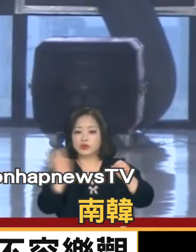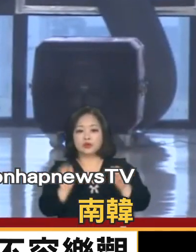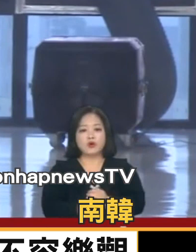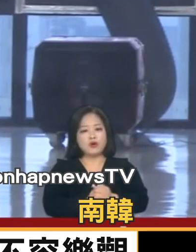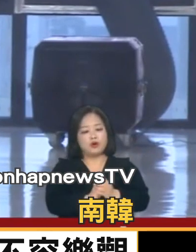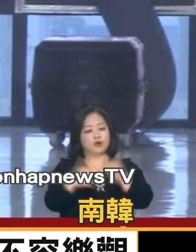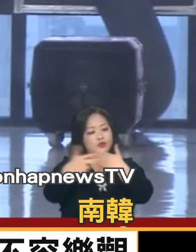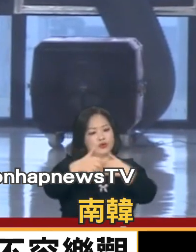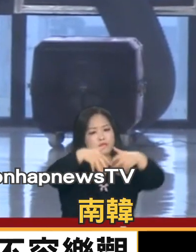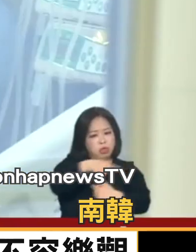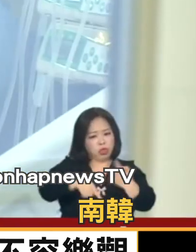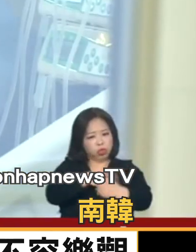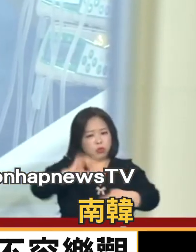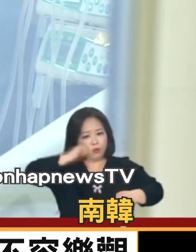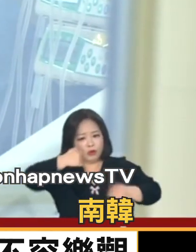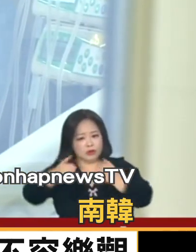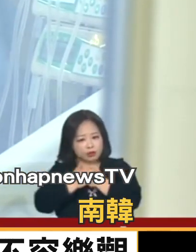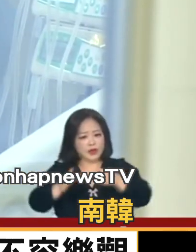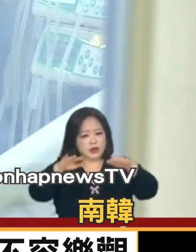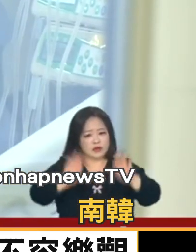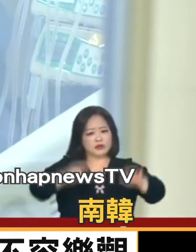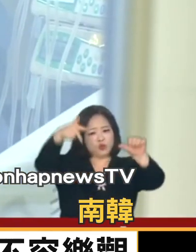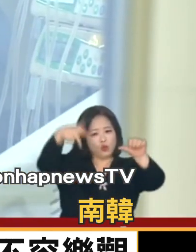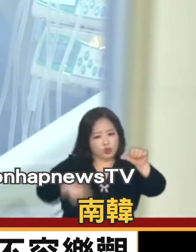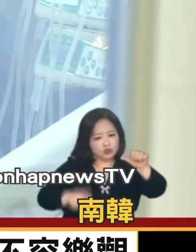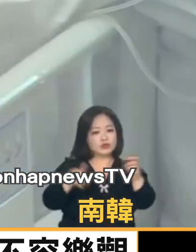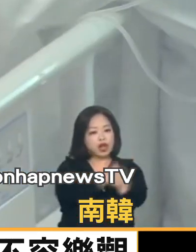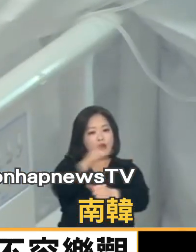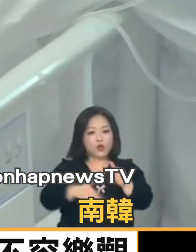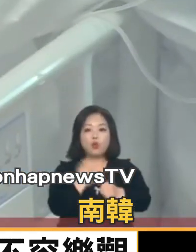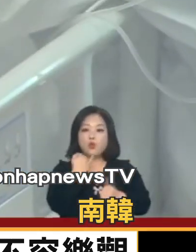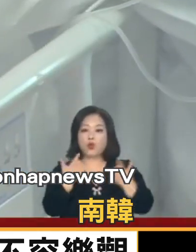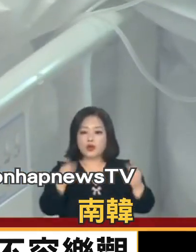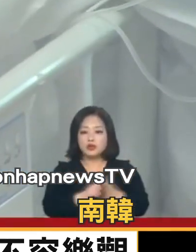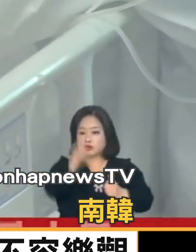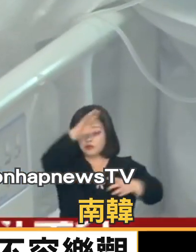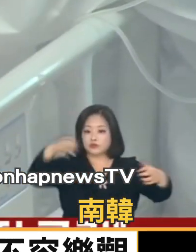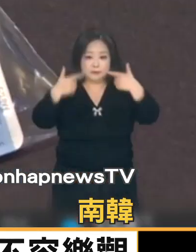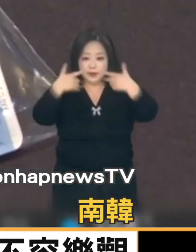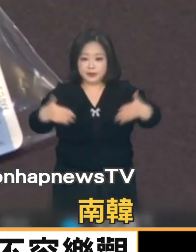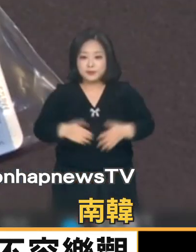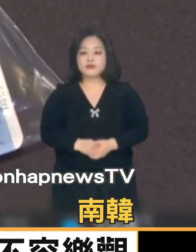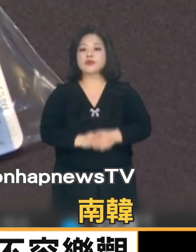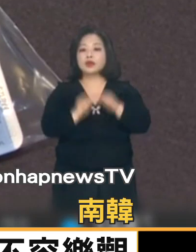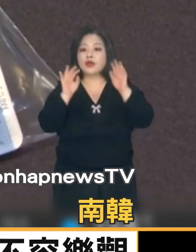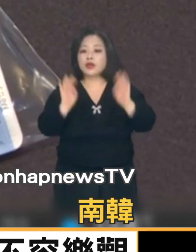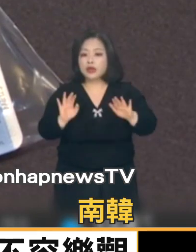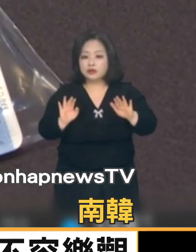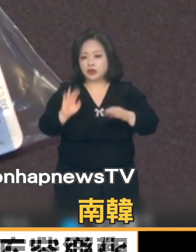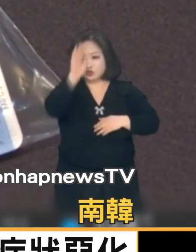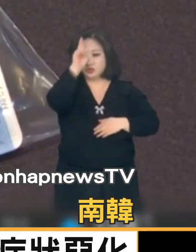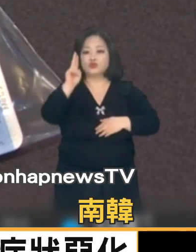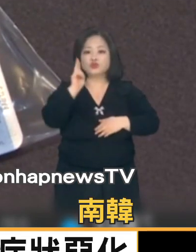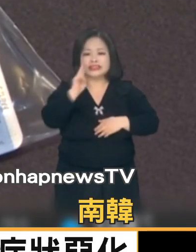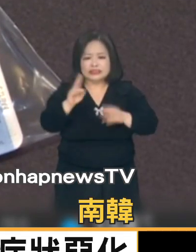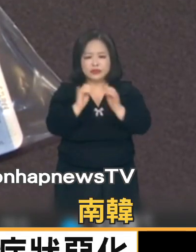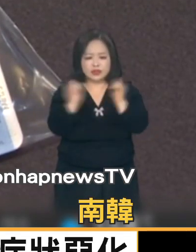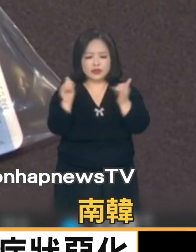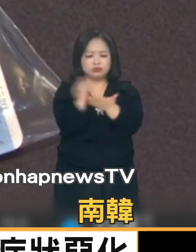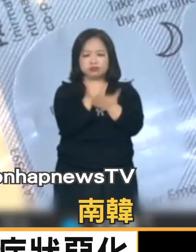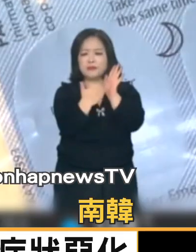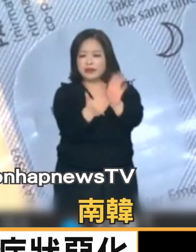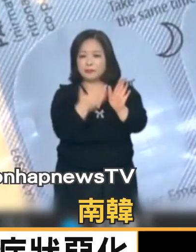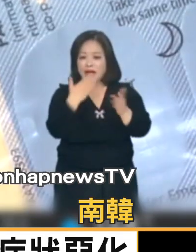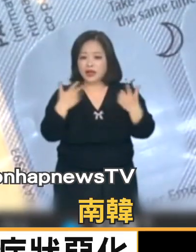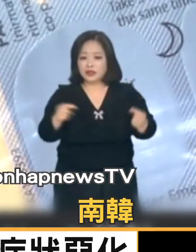上下，单日死亡飙破300例，重要两大指标不容乐观。南韩加强防止病例重症